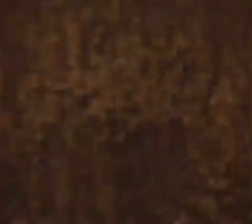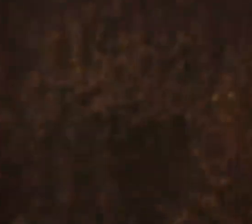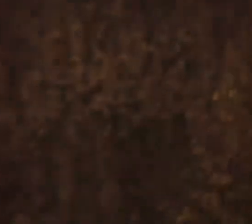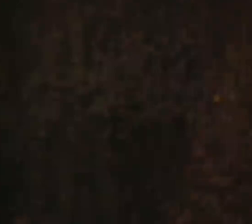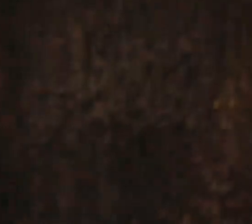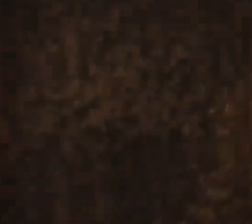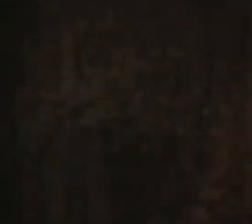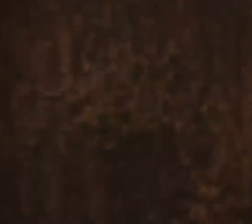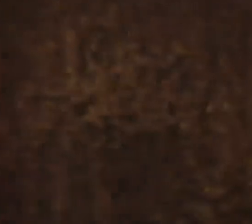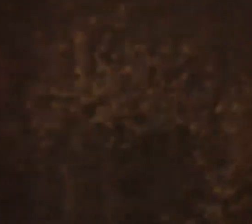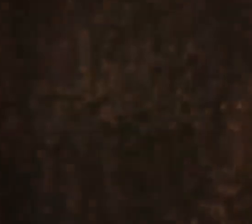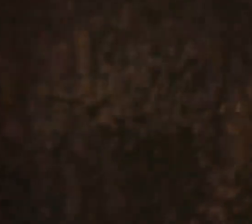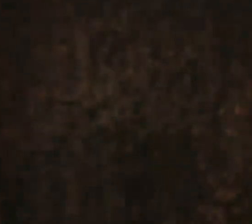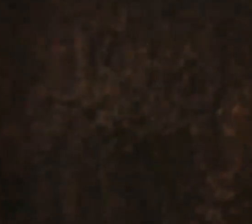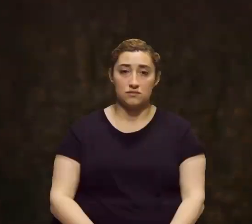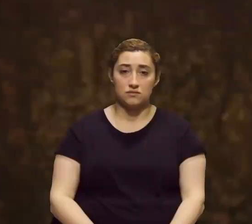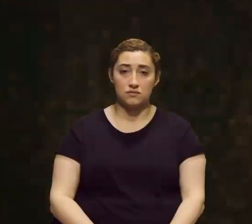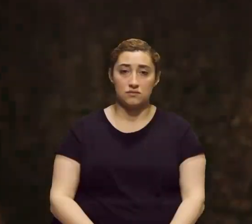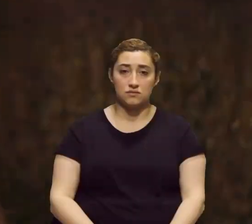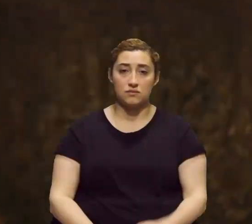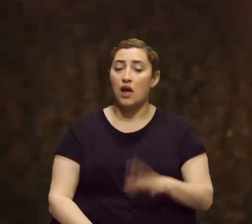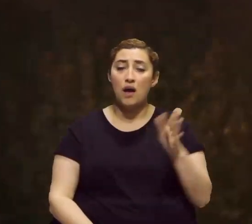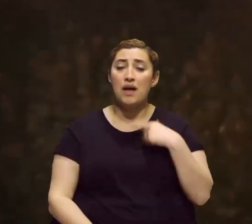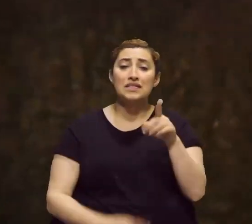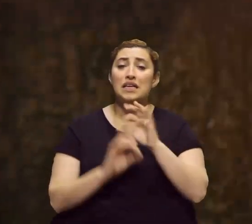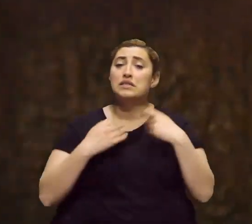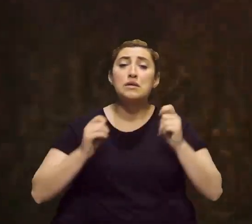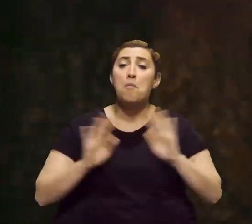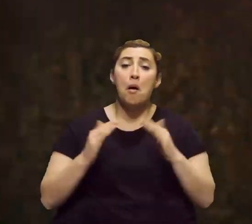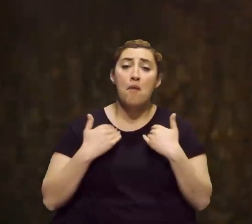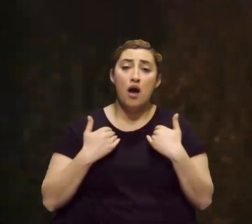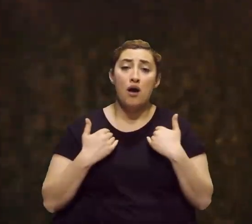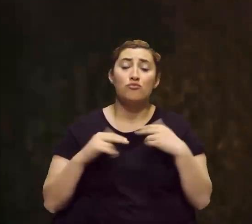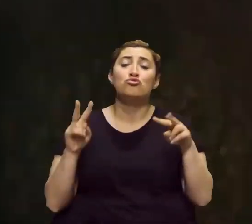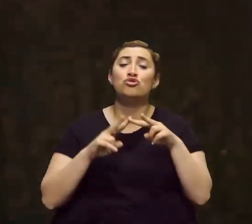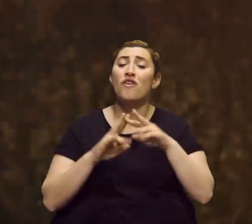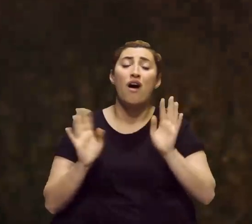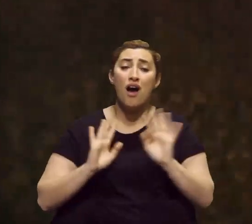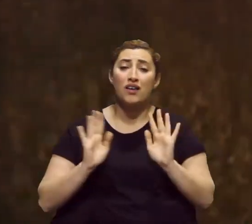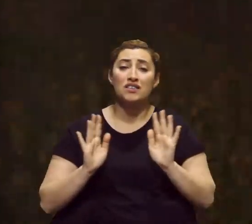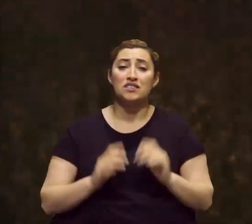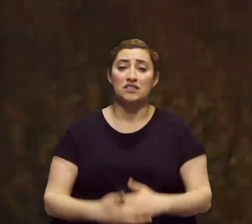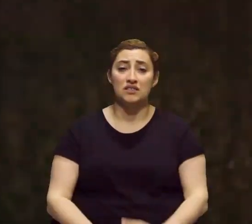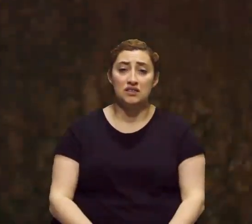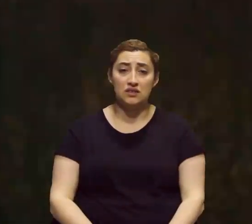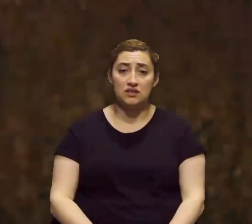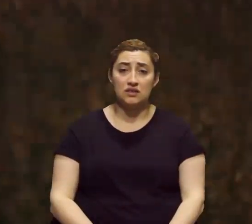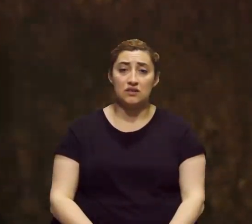Leyla ağlıyor. Hayır, ben sensiz yapamam. Mustafa hayır.